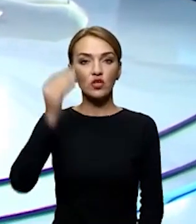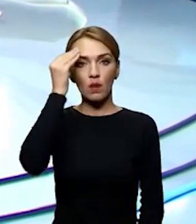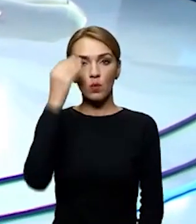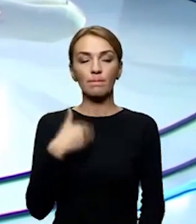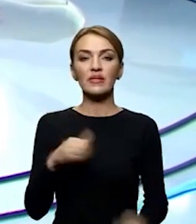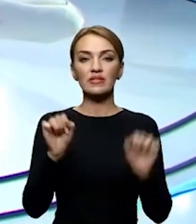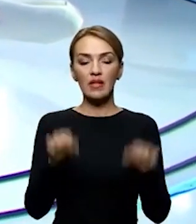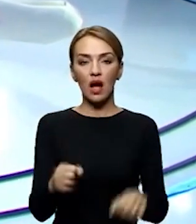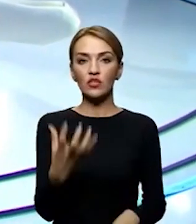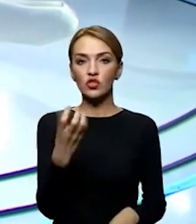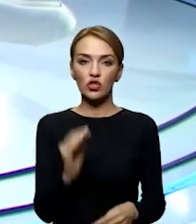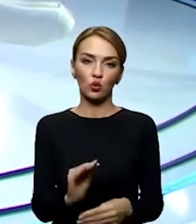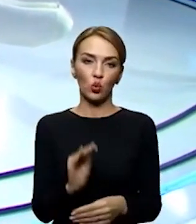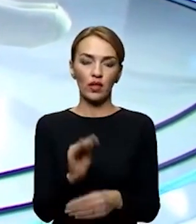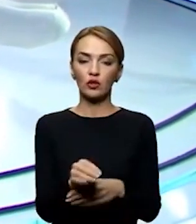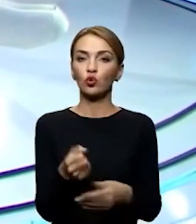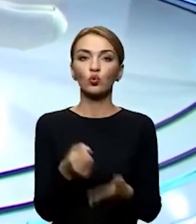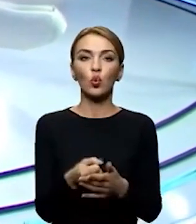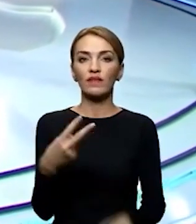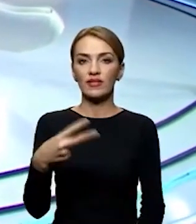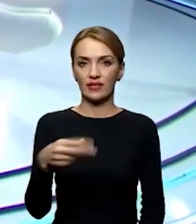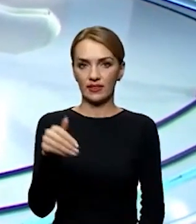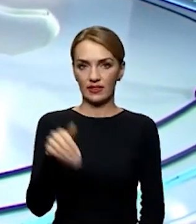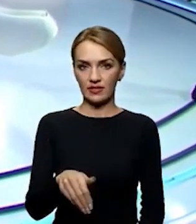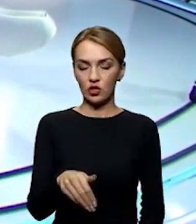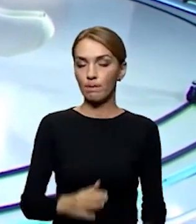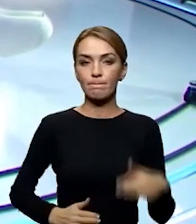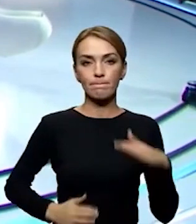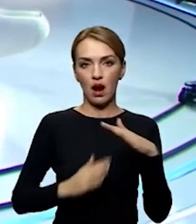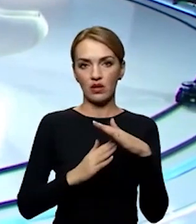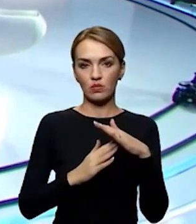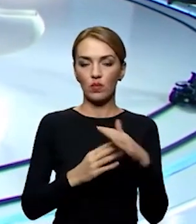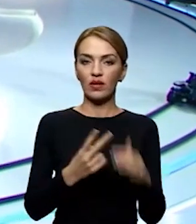здатні ще додати до 20 тисяч, це максимум,